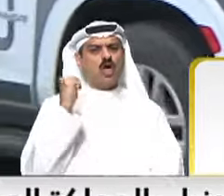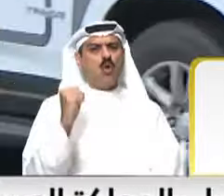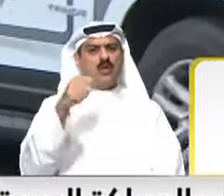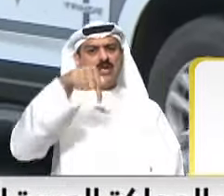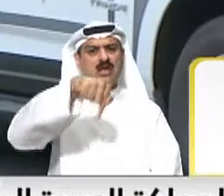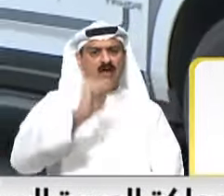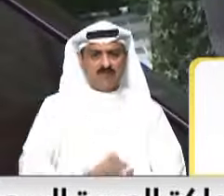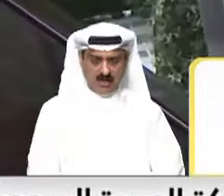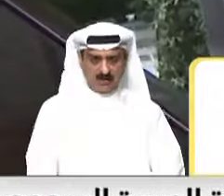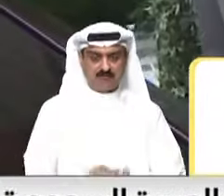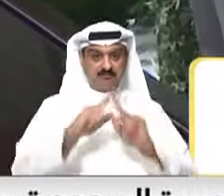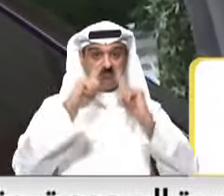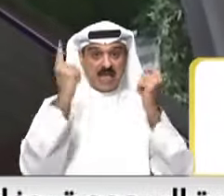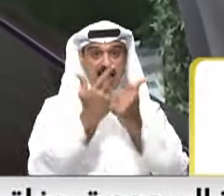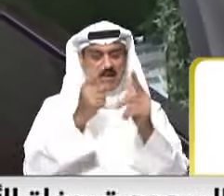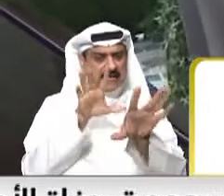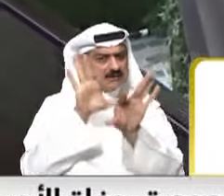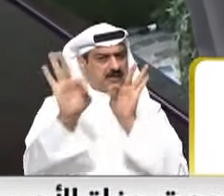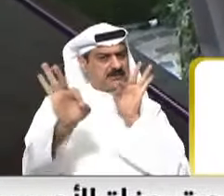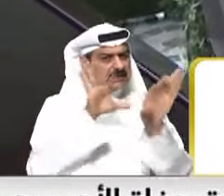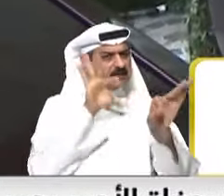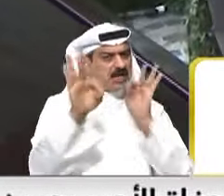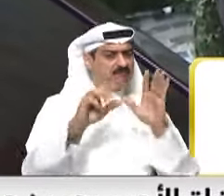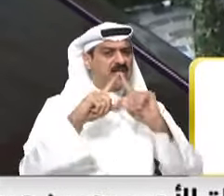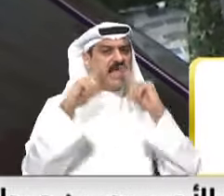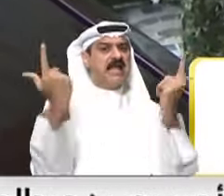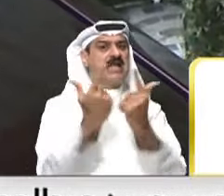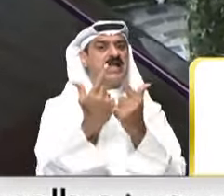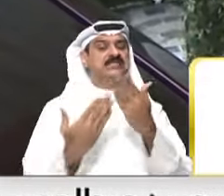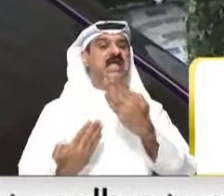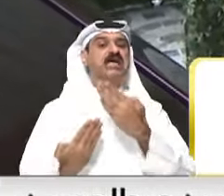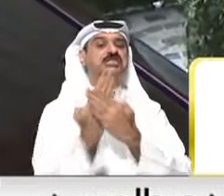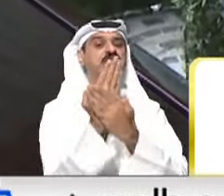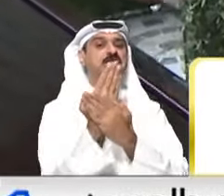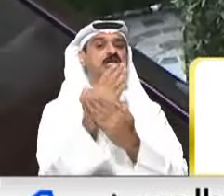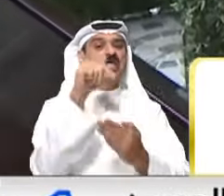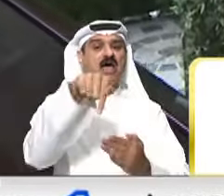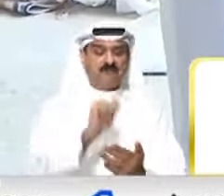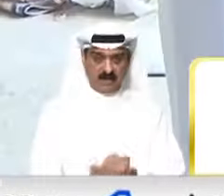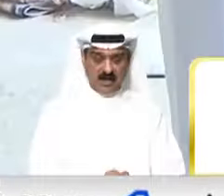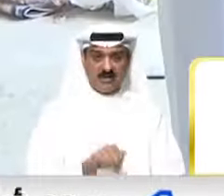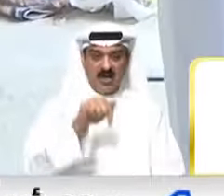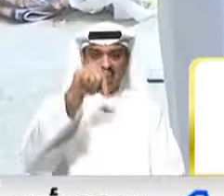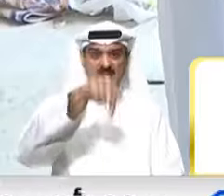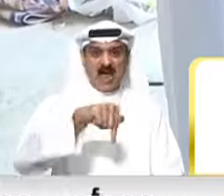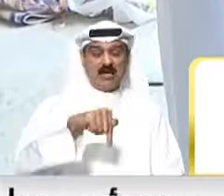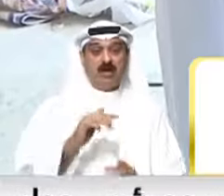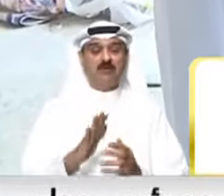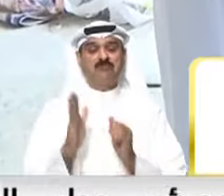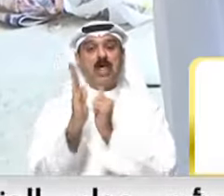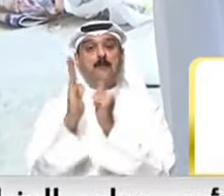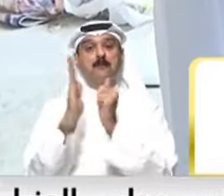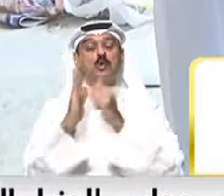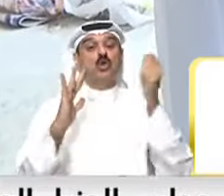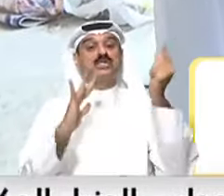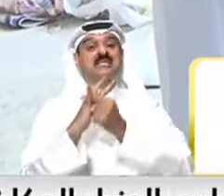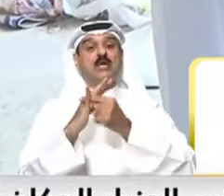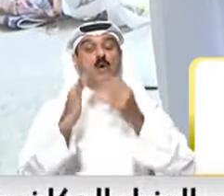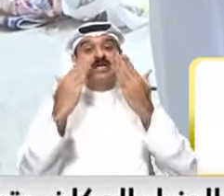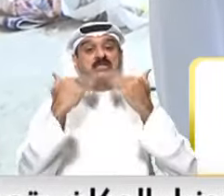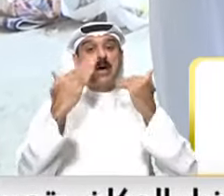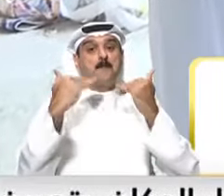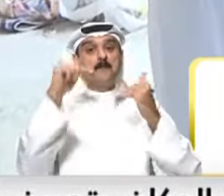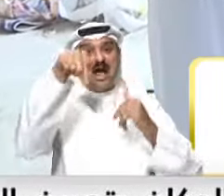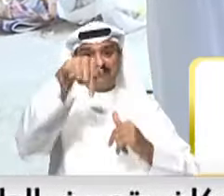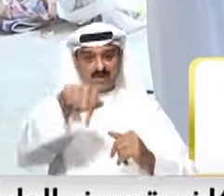فمنذ تشكيل لجنة سكن العزاب في المناطق السكنية تقلصت الدورة المستندية، ومن خلال التنسيق